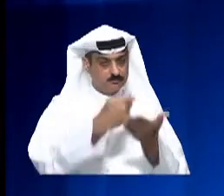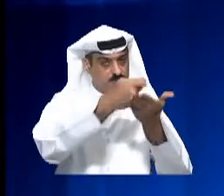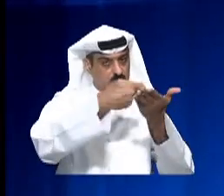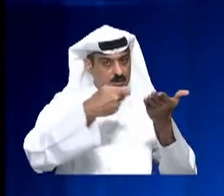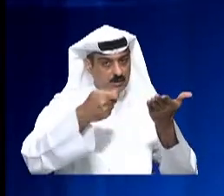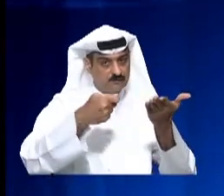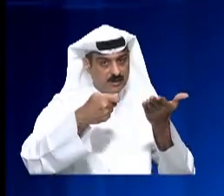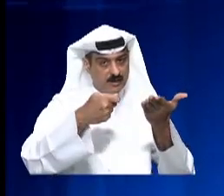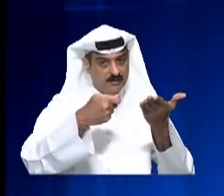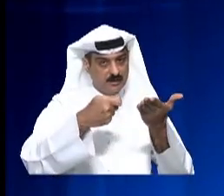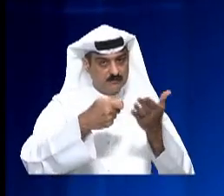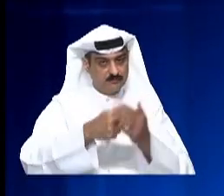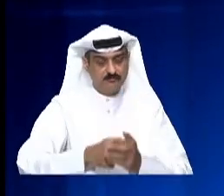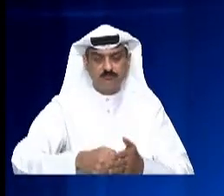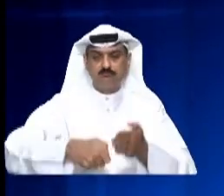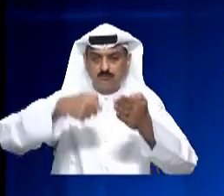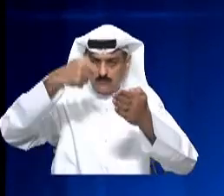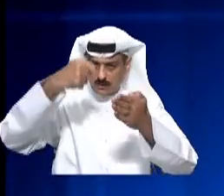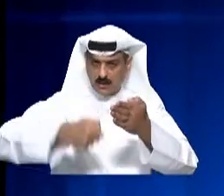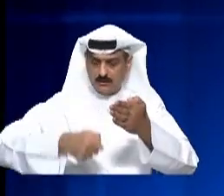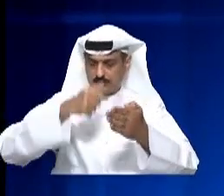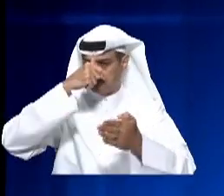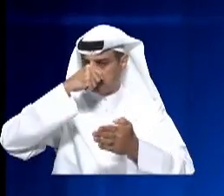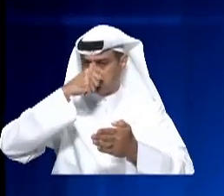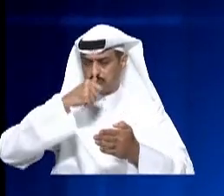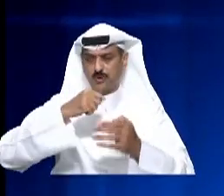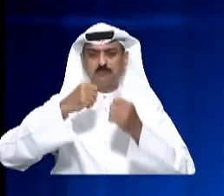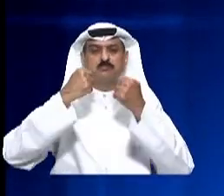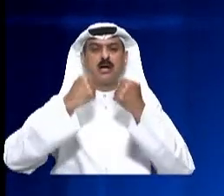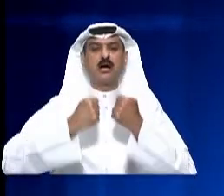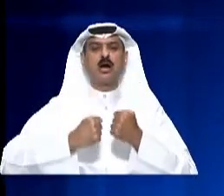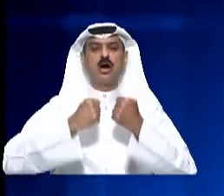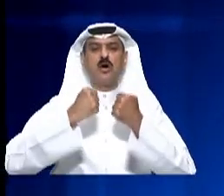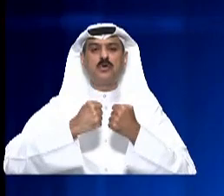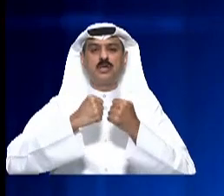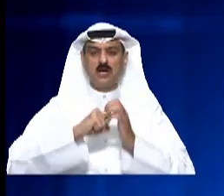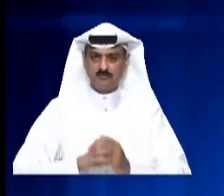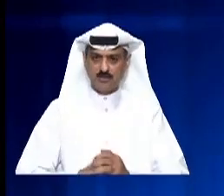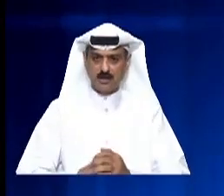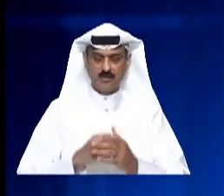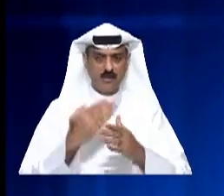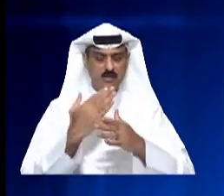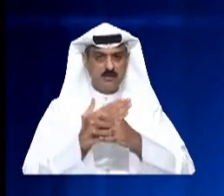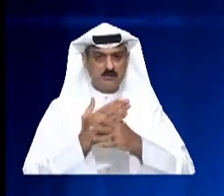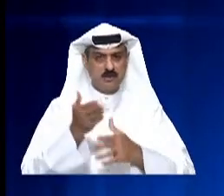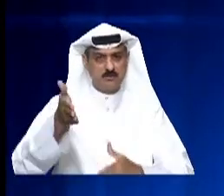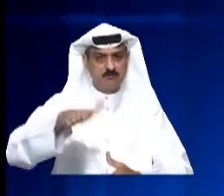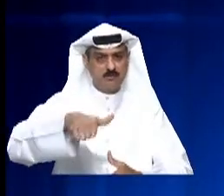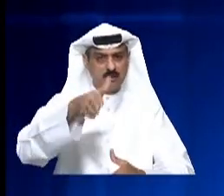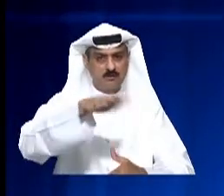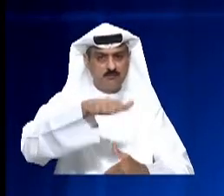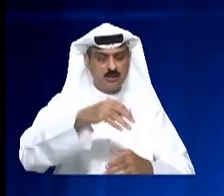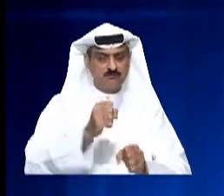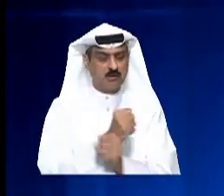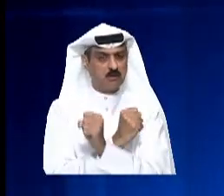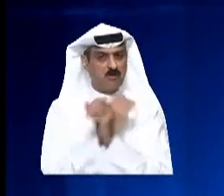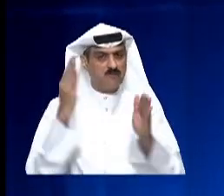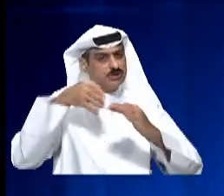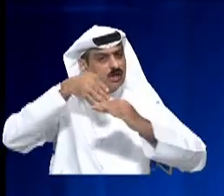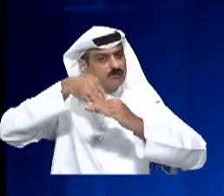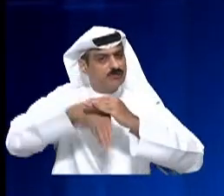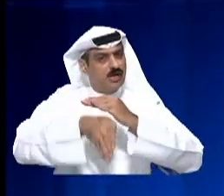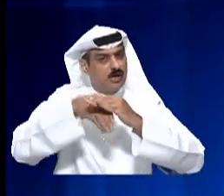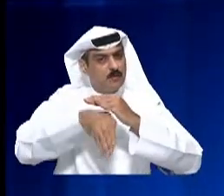سمو حفظه الله عن خالص تعازيه وصادق مواساته بضحايا انفجار منجم للفحم